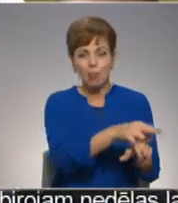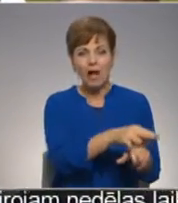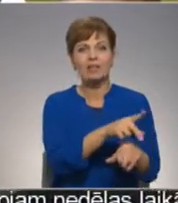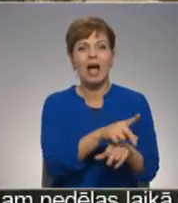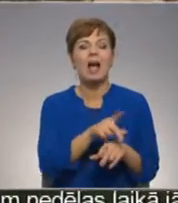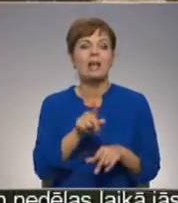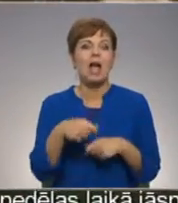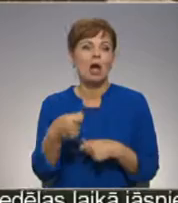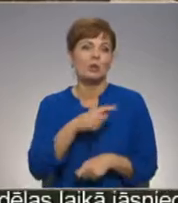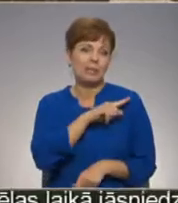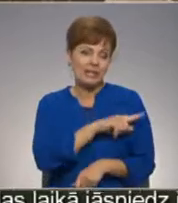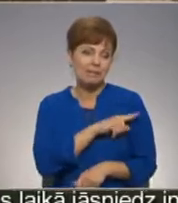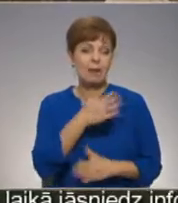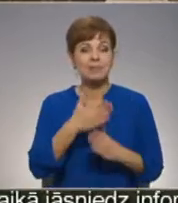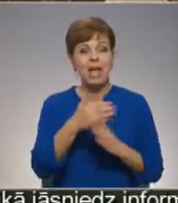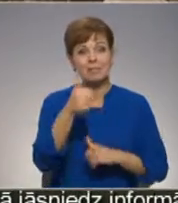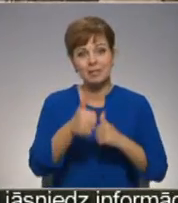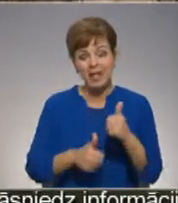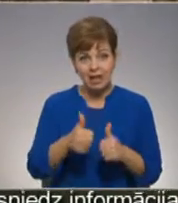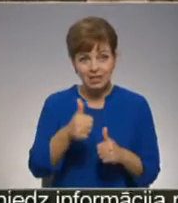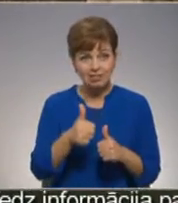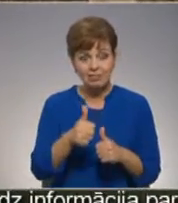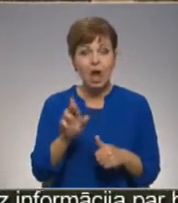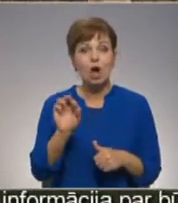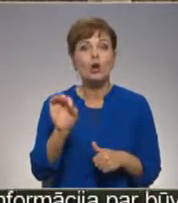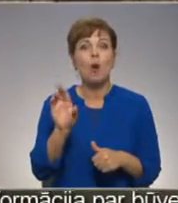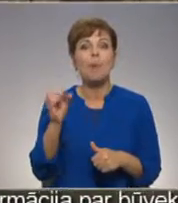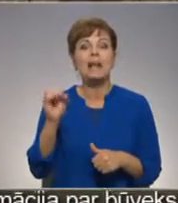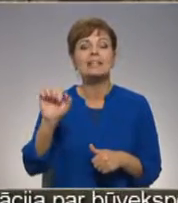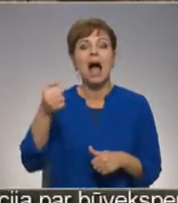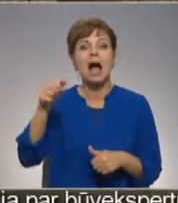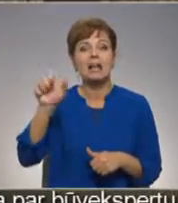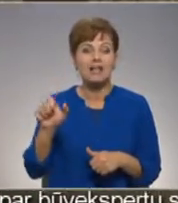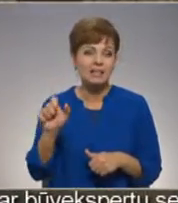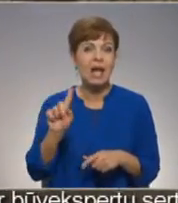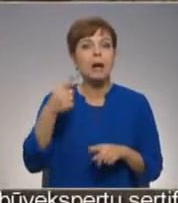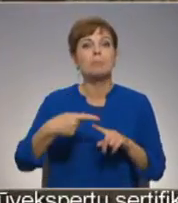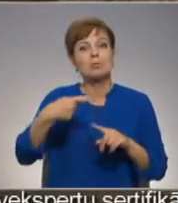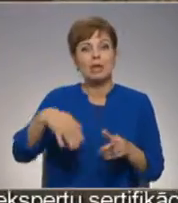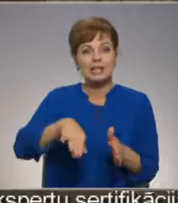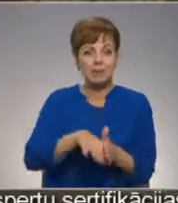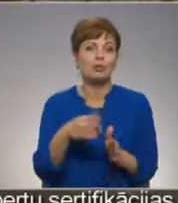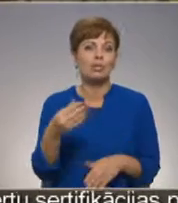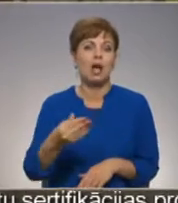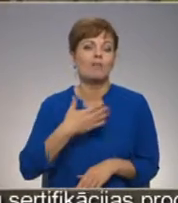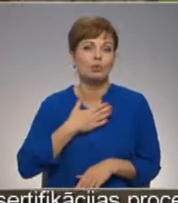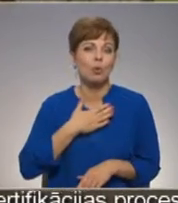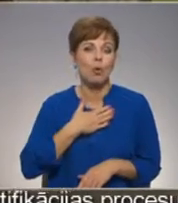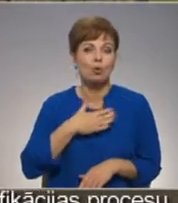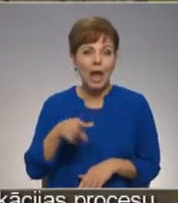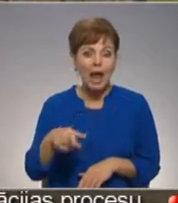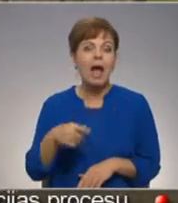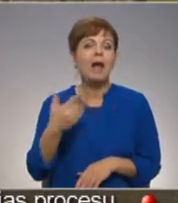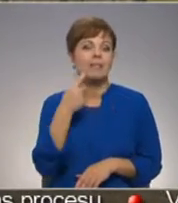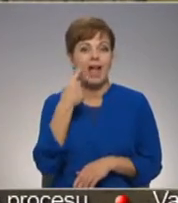šī iespēja. Starp sacensību dalībniekiem arī Roberts un Agnese, kuri pirmo reizi piedalījās nu jau ar savu suni Bailey. Vēl